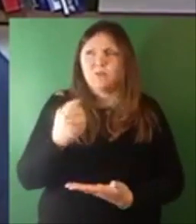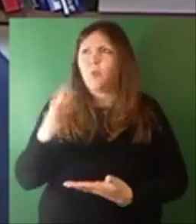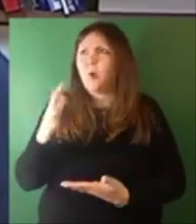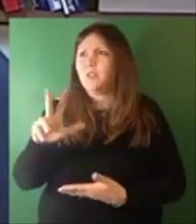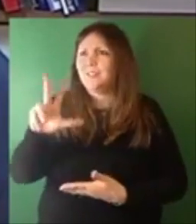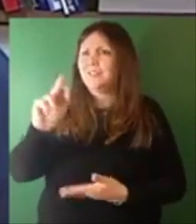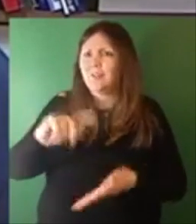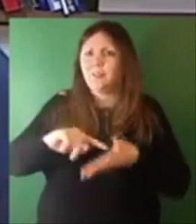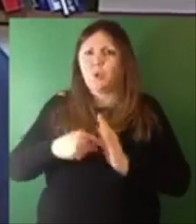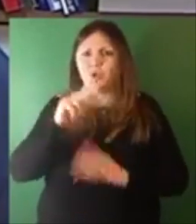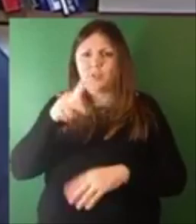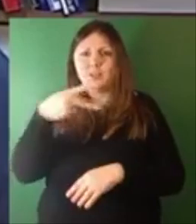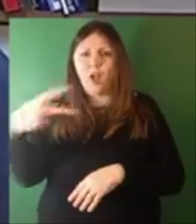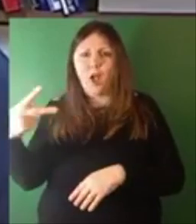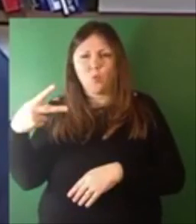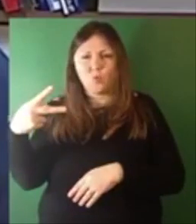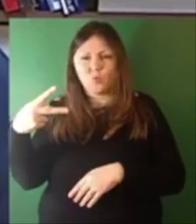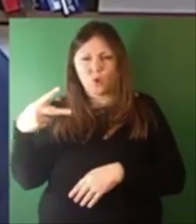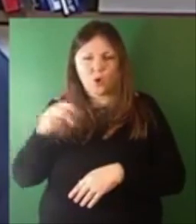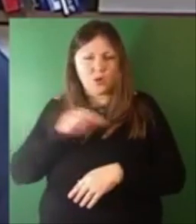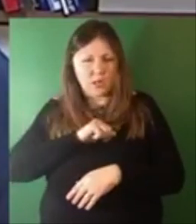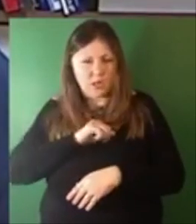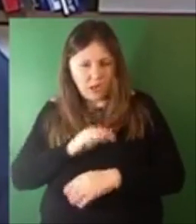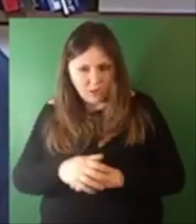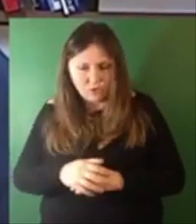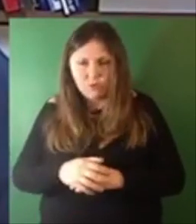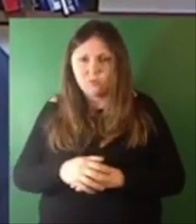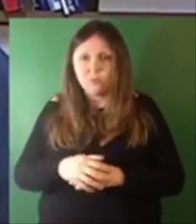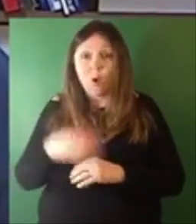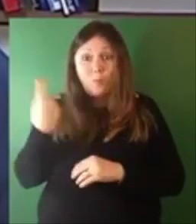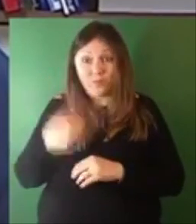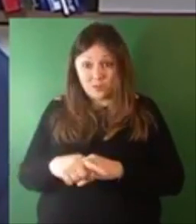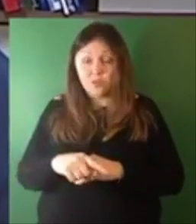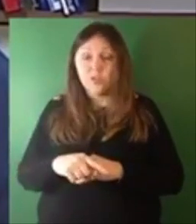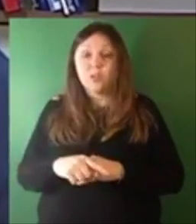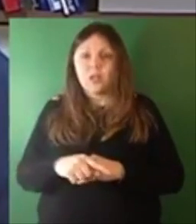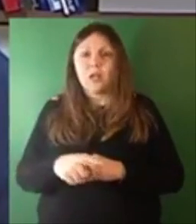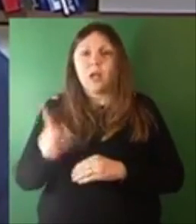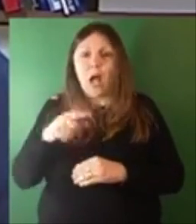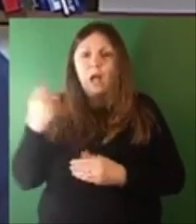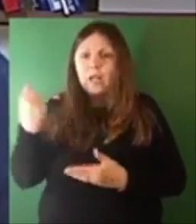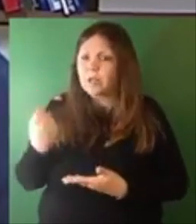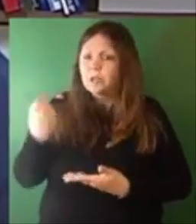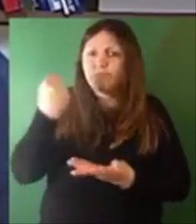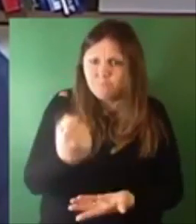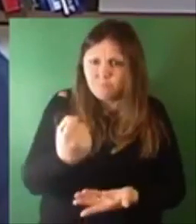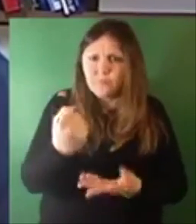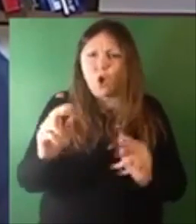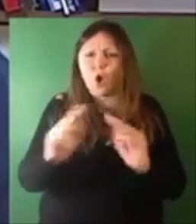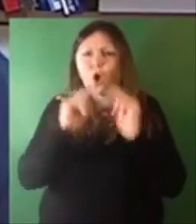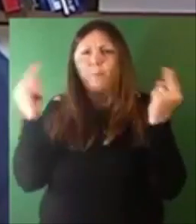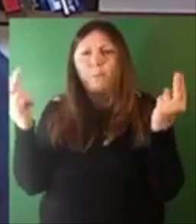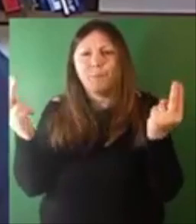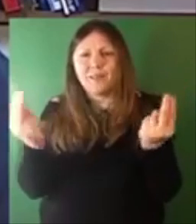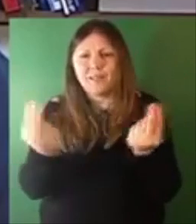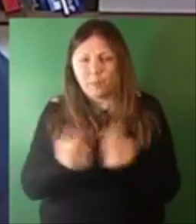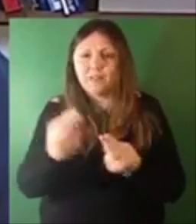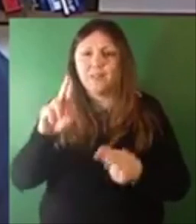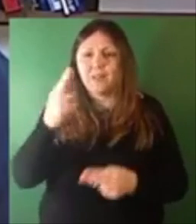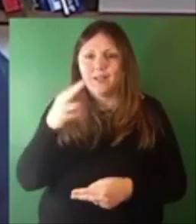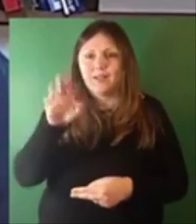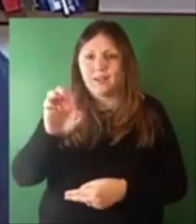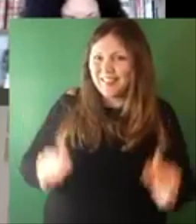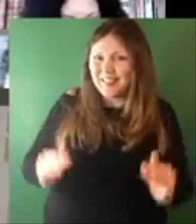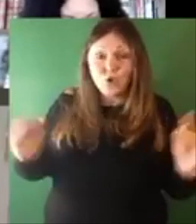di euro, e soprattutto abbiamo rifinanziato completamente il reddito